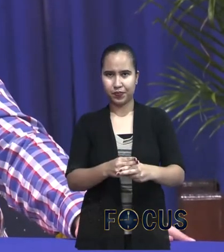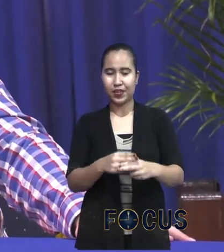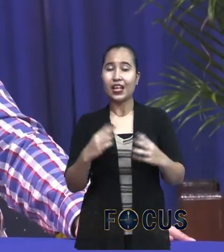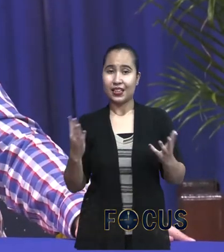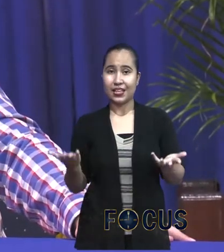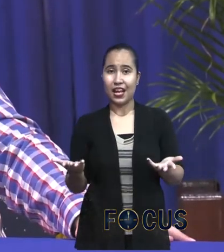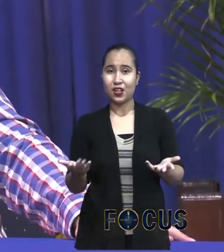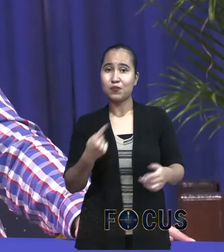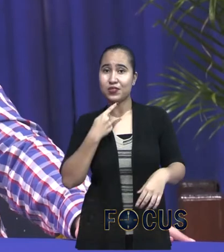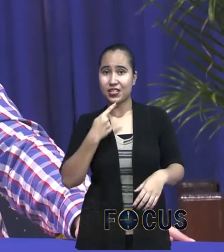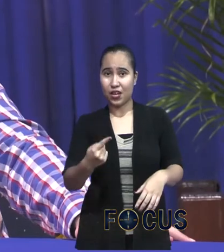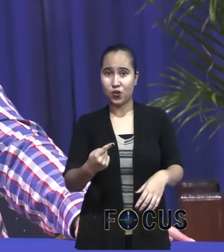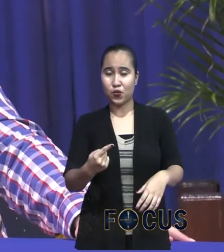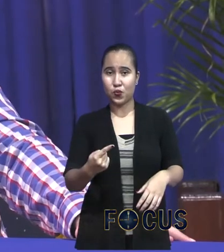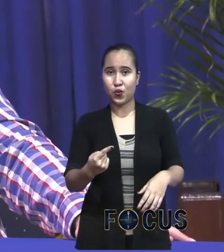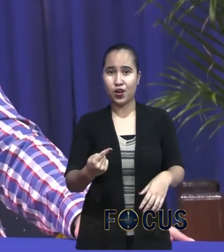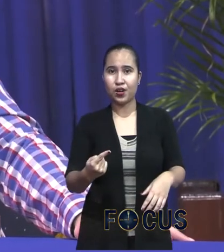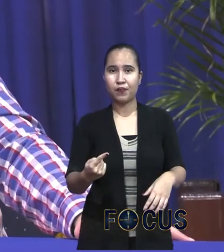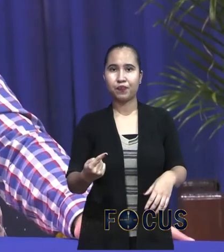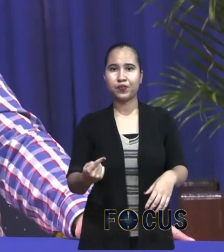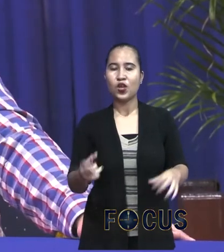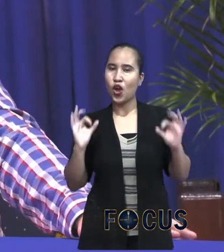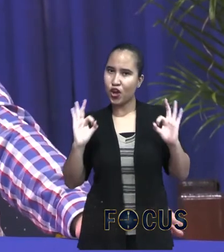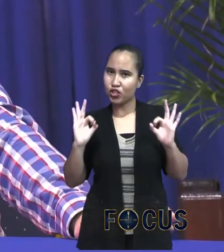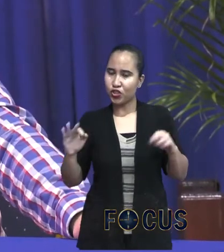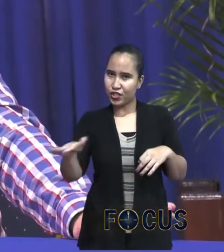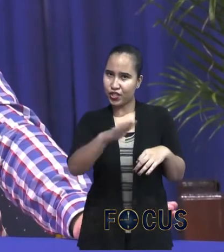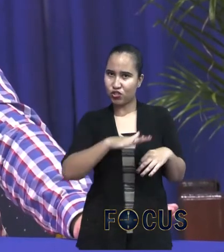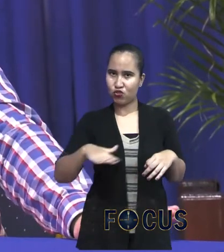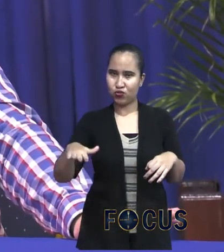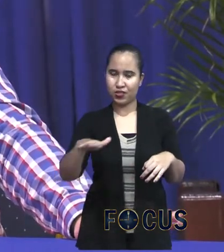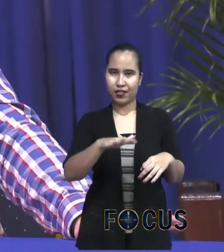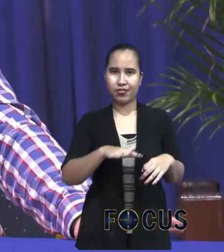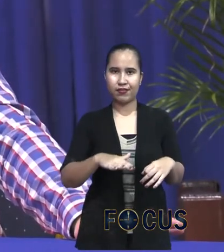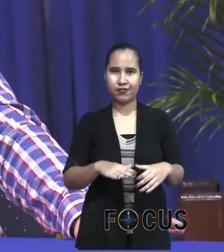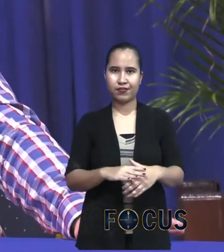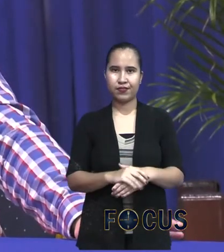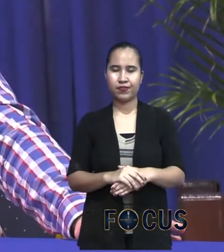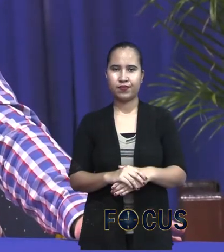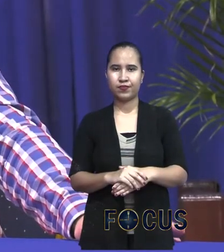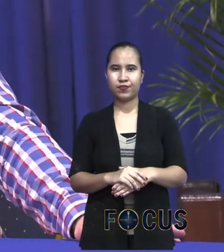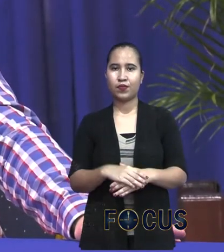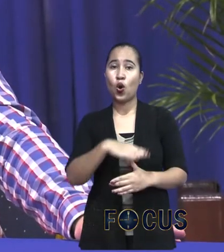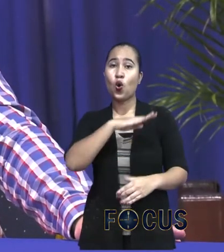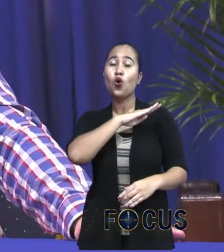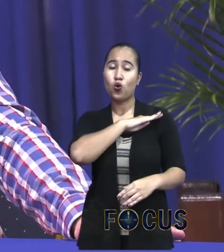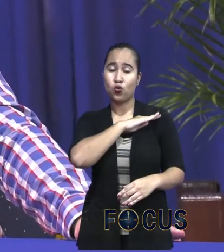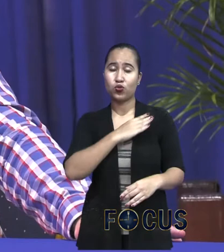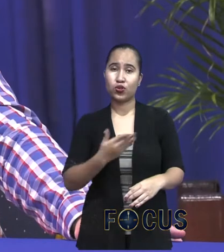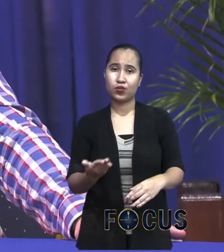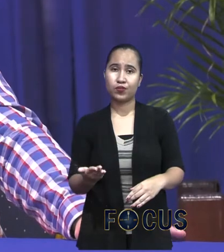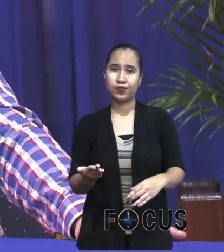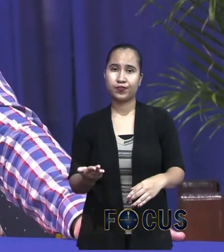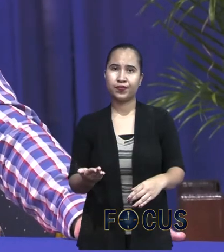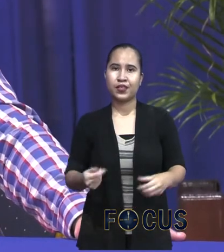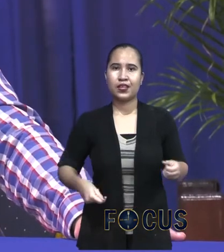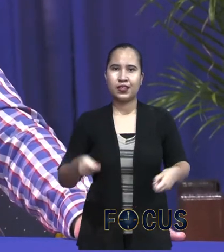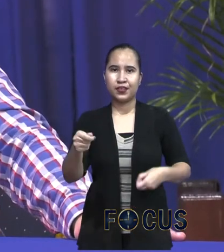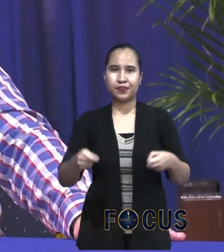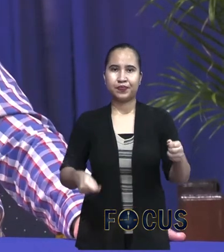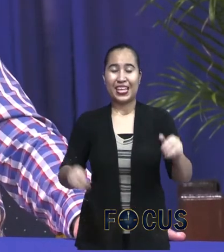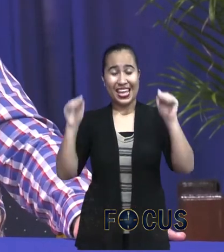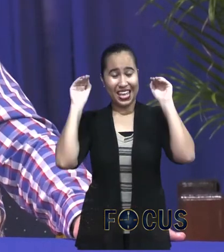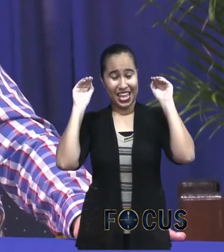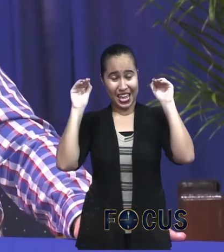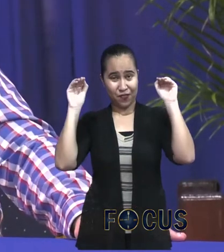uitzonderingstoestand. Geen militaire zaken of dat soort dingen. Ook nog, de regering